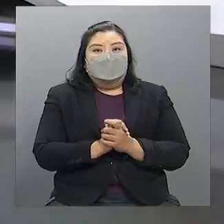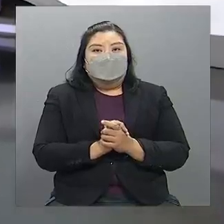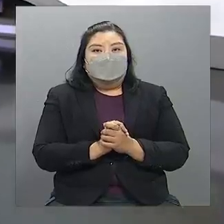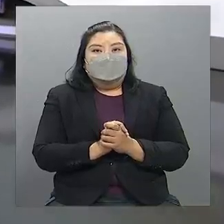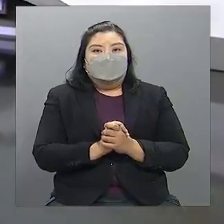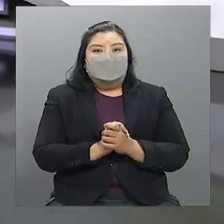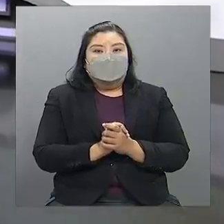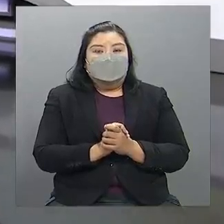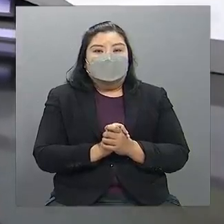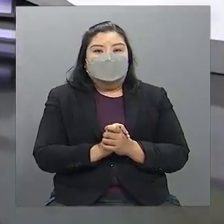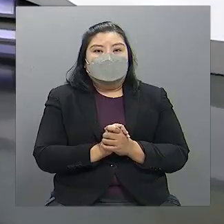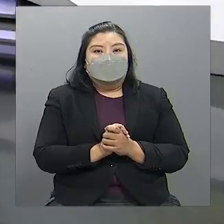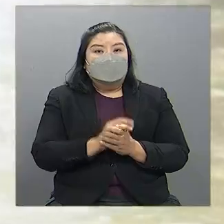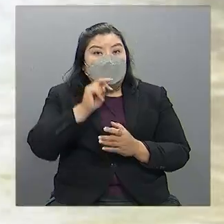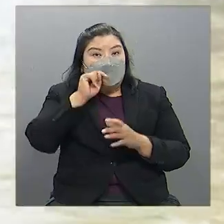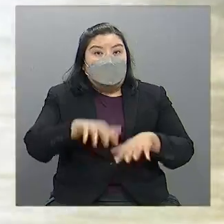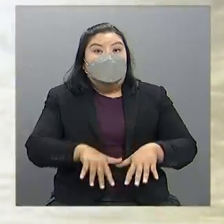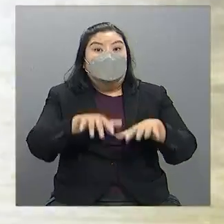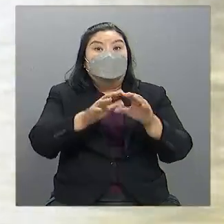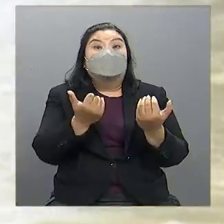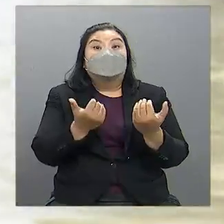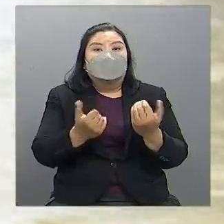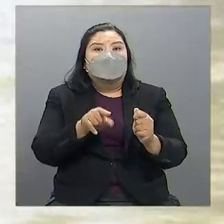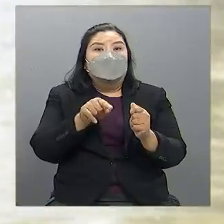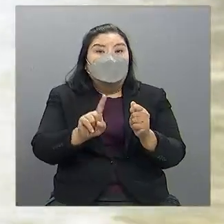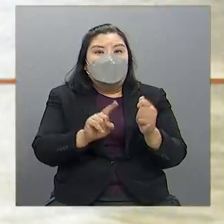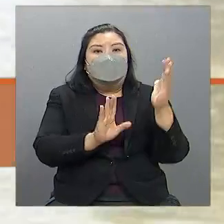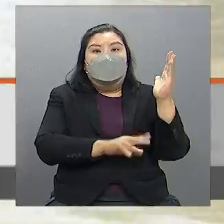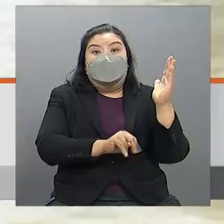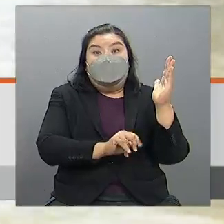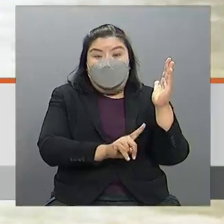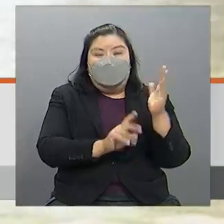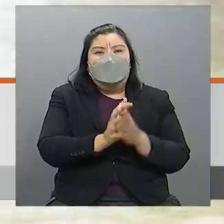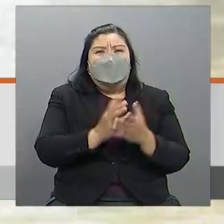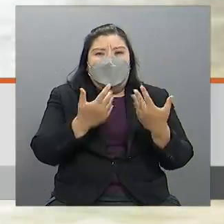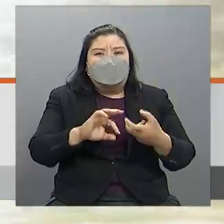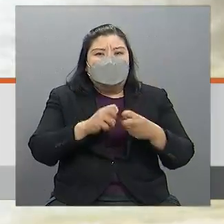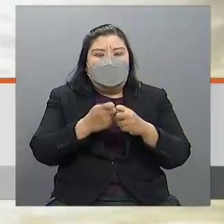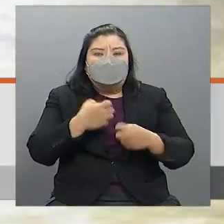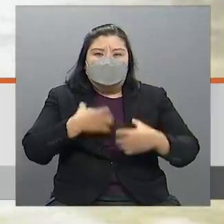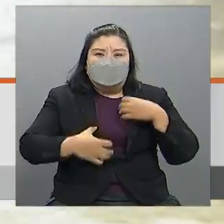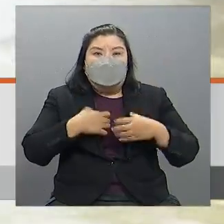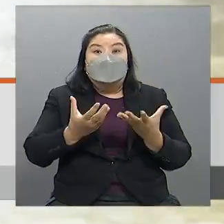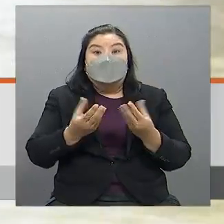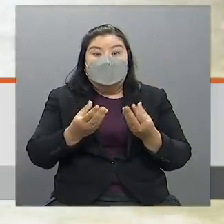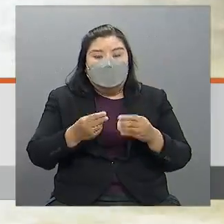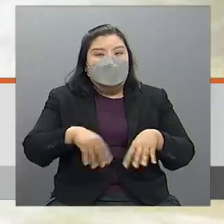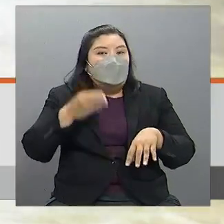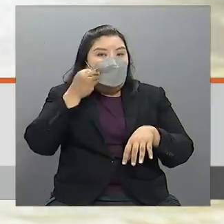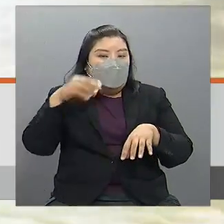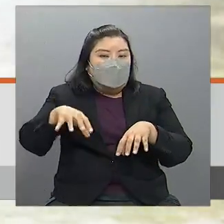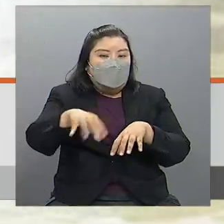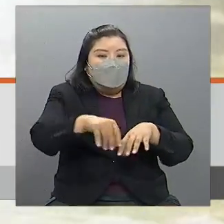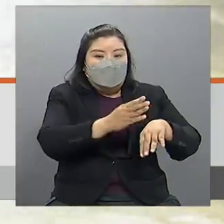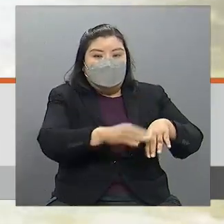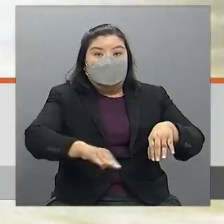การน้ำท่วมล่าสุดในเขตเทศบาลนครศรีธรรมราชก็นอกจากจะกระทบกับชุมชนในพื้นที่ลุ่มต่ำแล้วค่ะยังส่งผลกระทบต่อสำนักงานสาธารณ